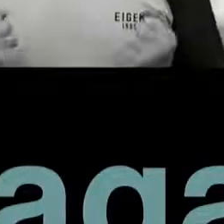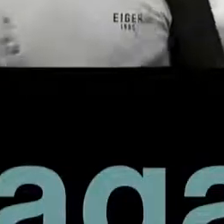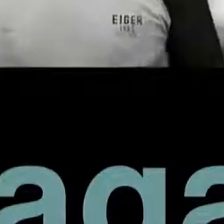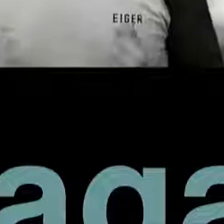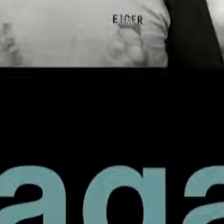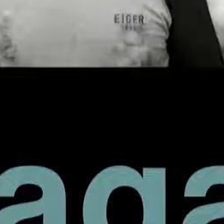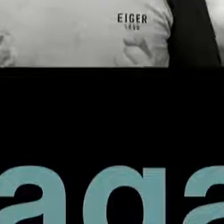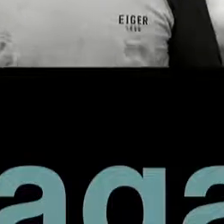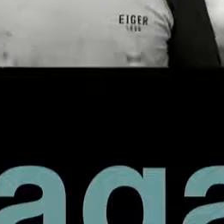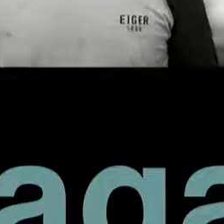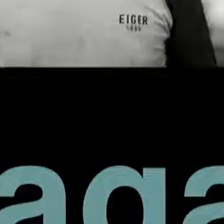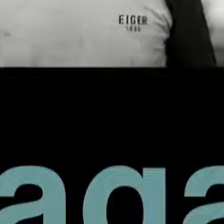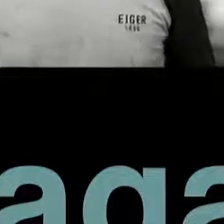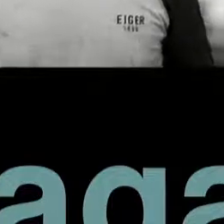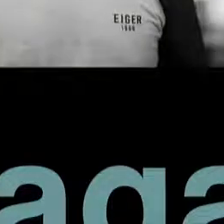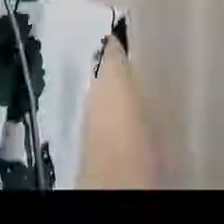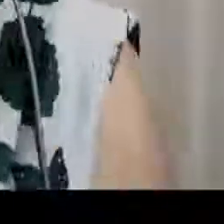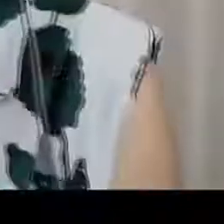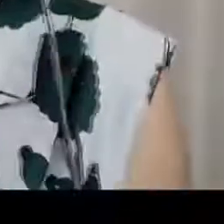kita